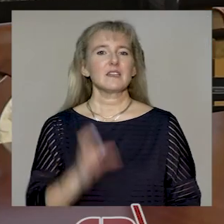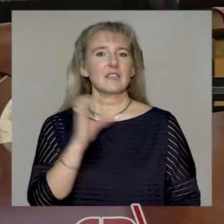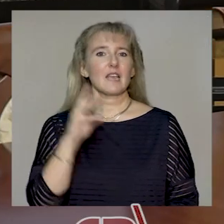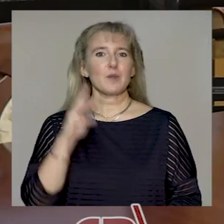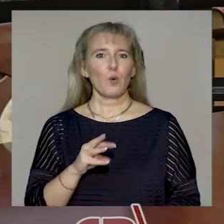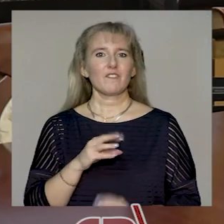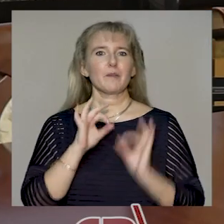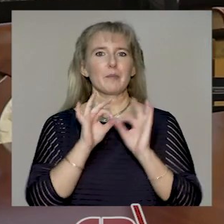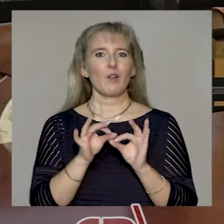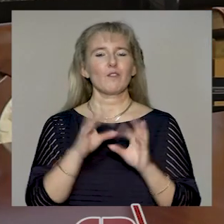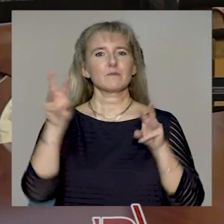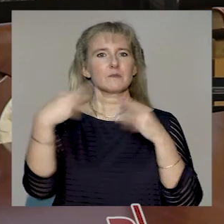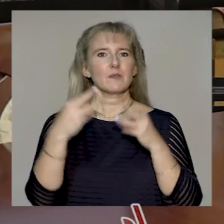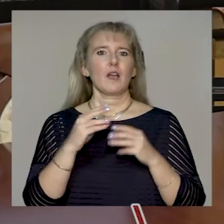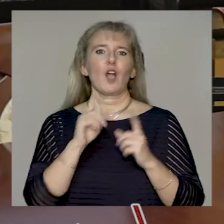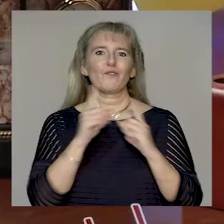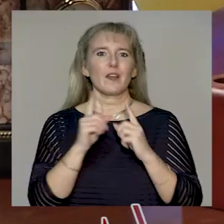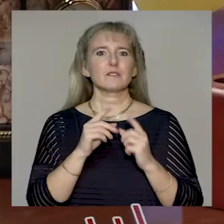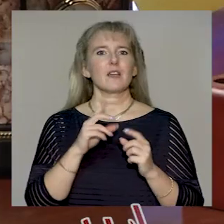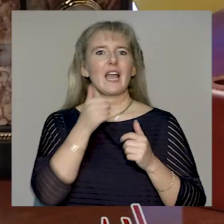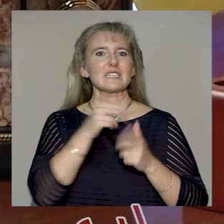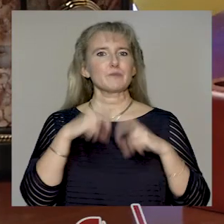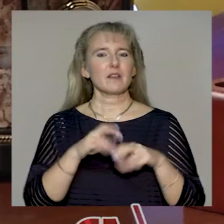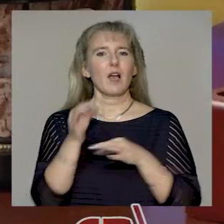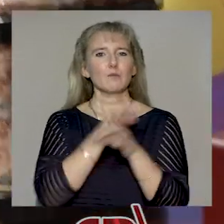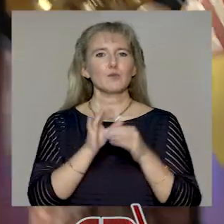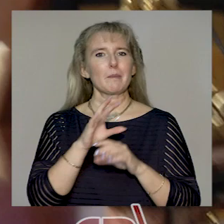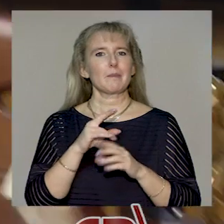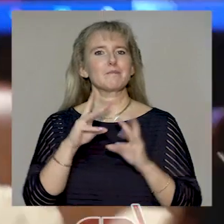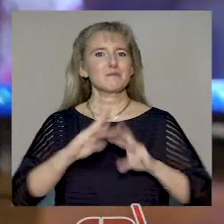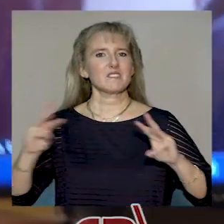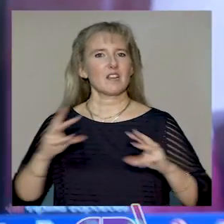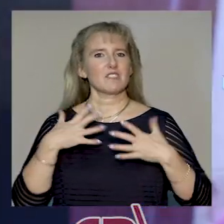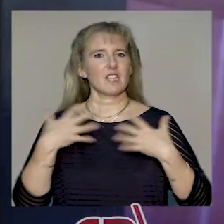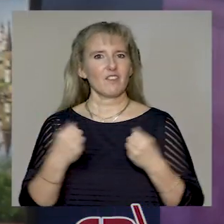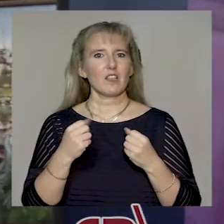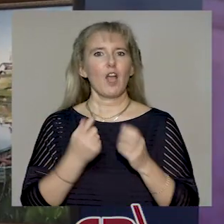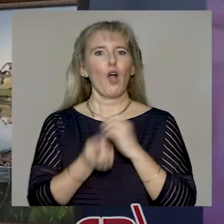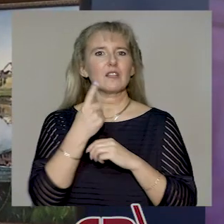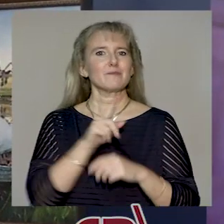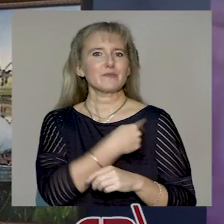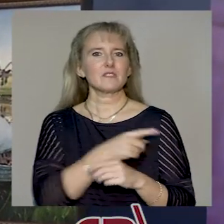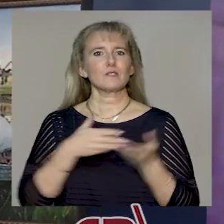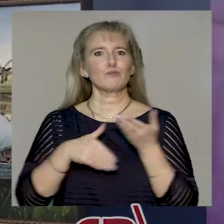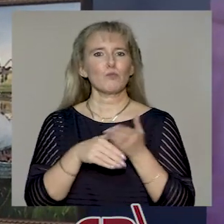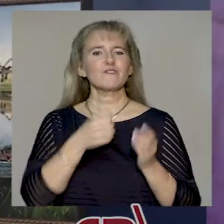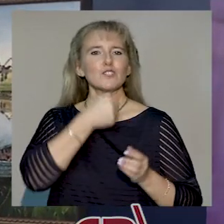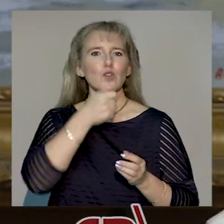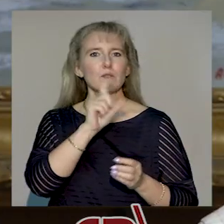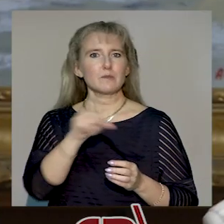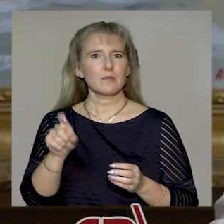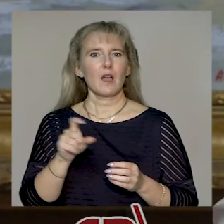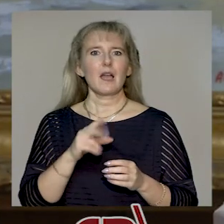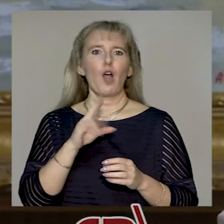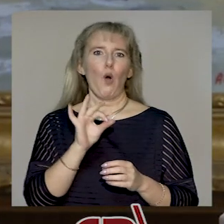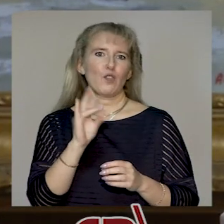Сергей Миронов провел видеоконференцию с экспертами, чтобы обсудить проект Минздрава по оказанию медицинской помощи взрослому населению